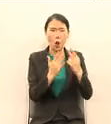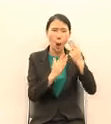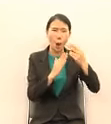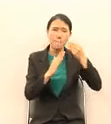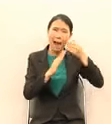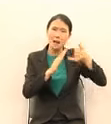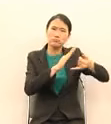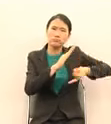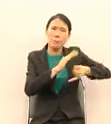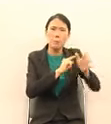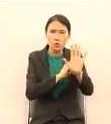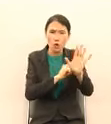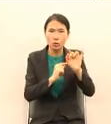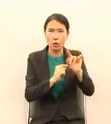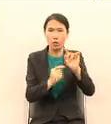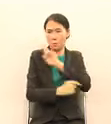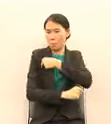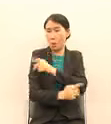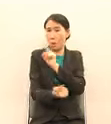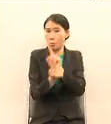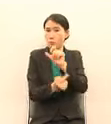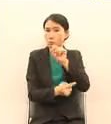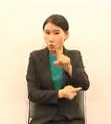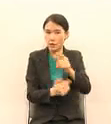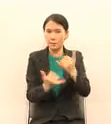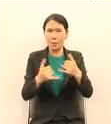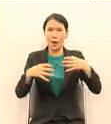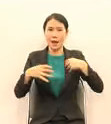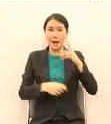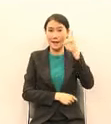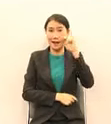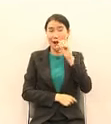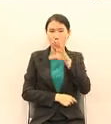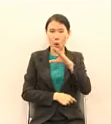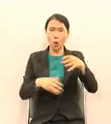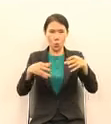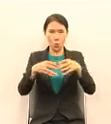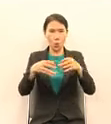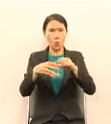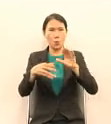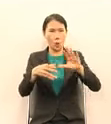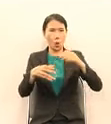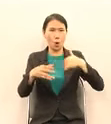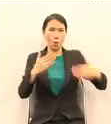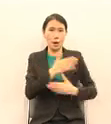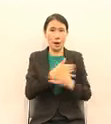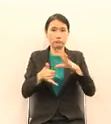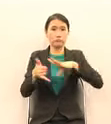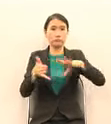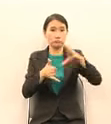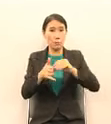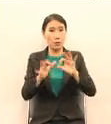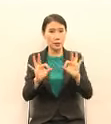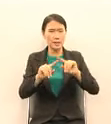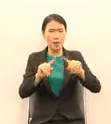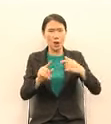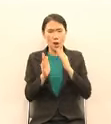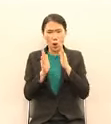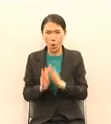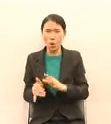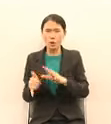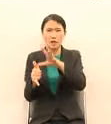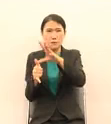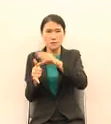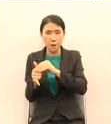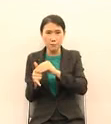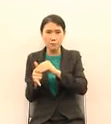ใจว่าอันนั้นในเคสทั่วไปใช่ไหมคะแต่ว่าในเคสที่เป็นกลุ่มเสี่ยงที่อาการจะรุนแรงอย่างผู้สูงอายุกับคนที่มีโรคประจำตัวค่ะเขาไ